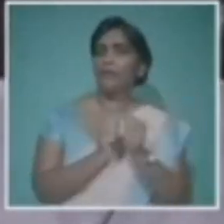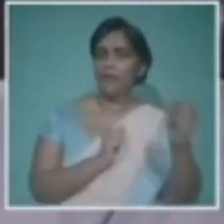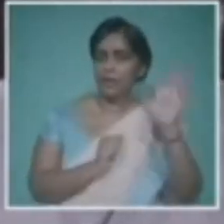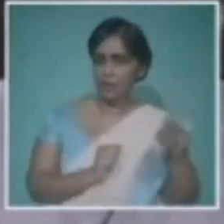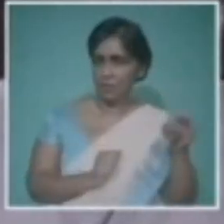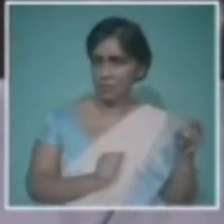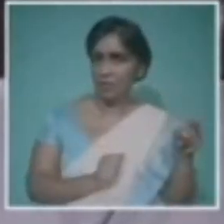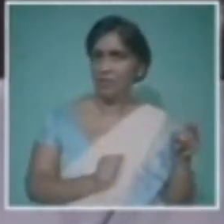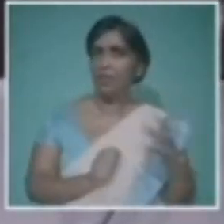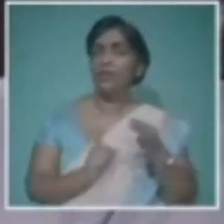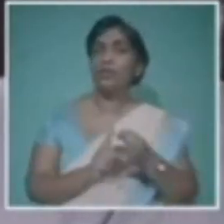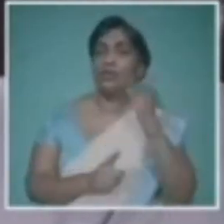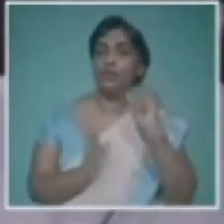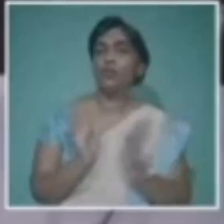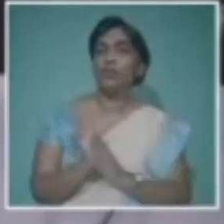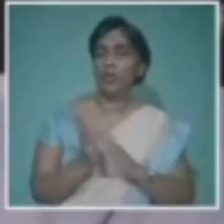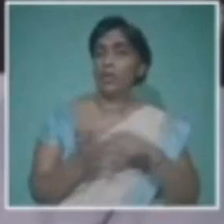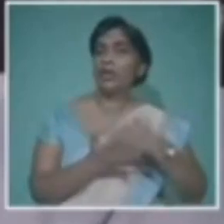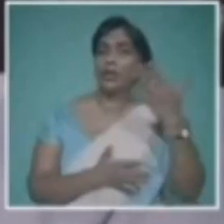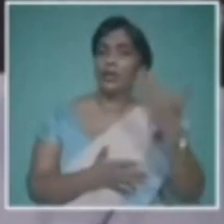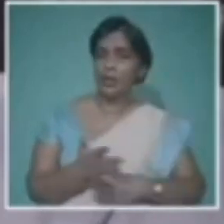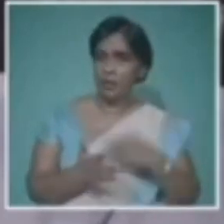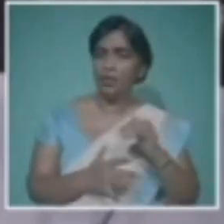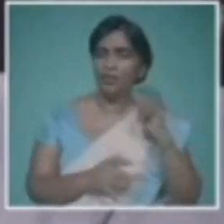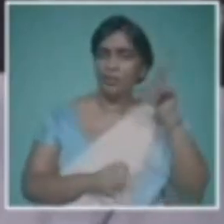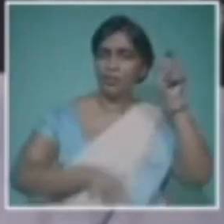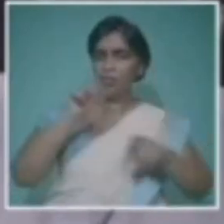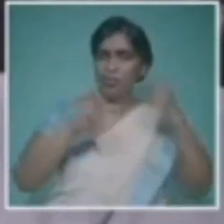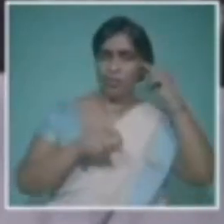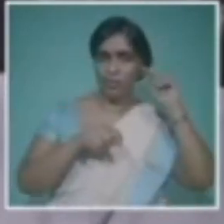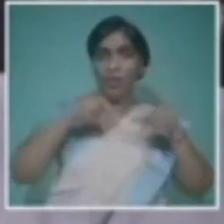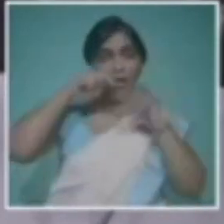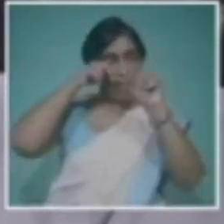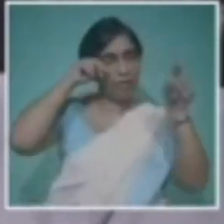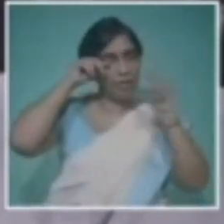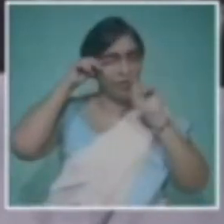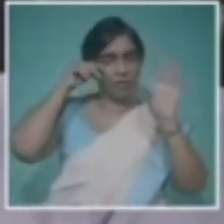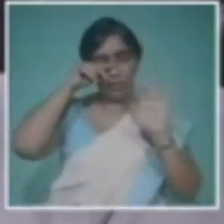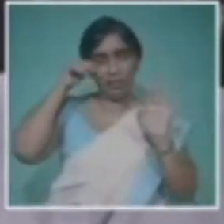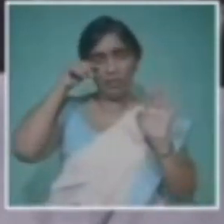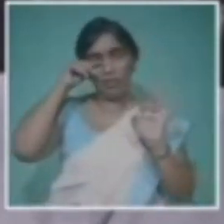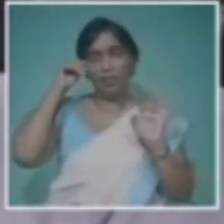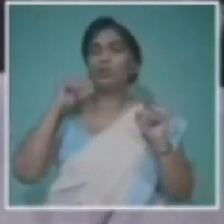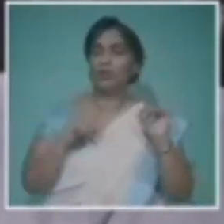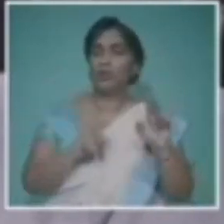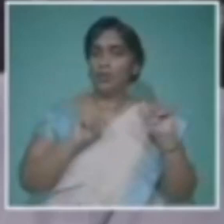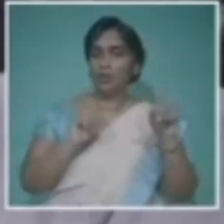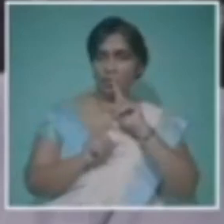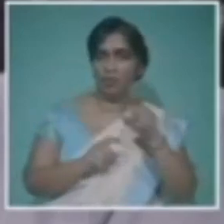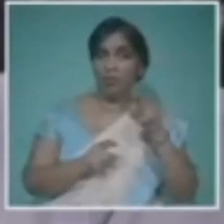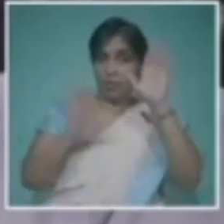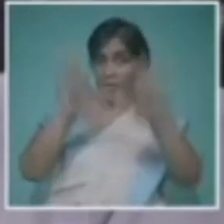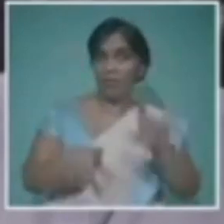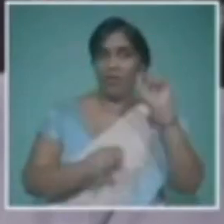ඇත ජනාධිපති කොමිෂන් සභා වාර්තාවේ සමහර පුජ්‍යලයෝ ගැන කියනවා මම මෙතන නම් කියන්න කැමති නෑ නම් කියන්න ඕනේ ඒ අය